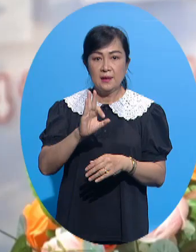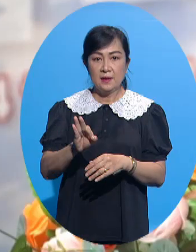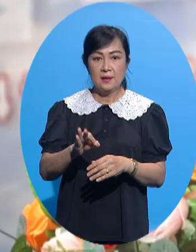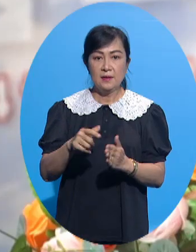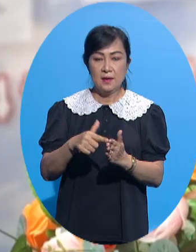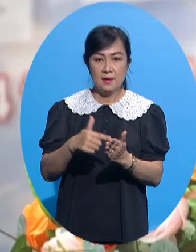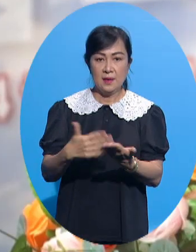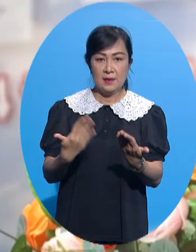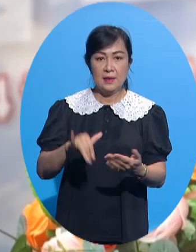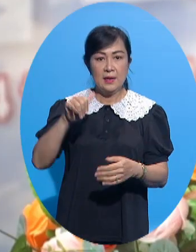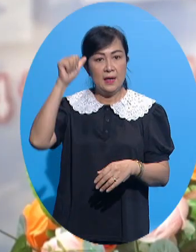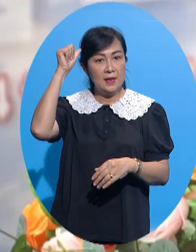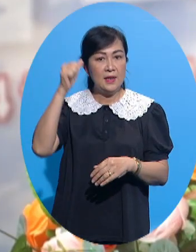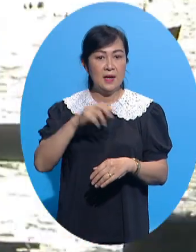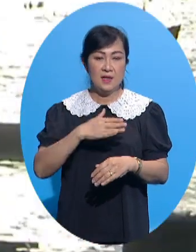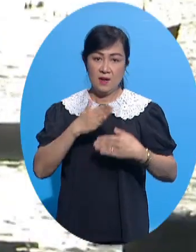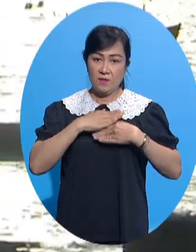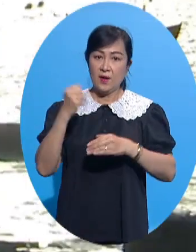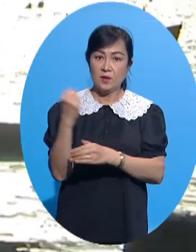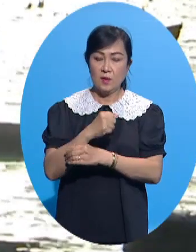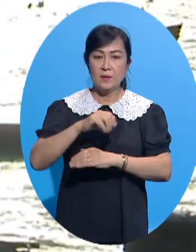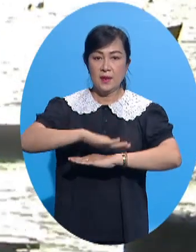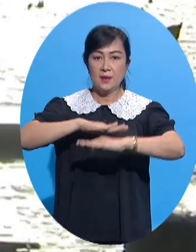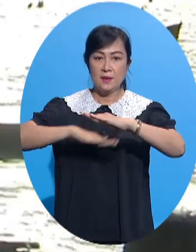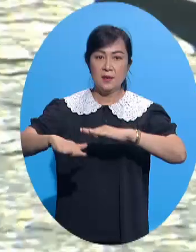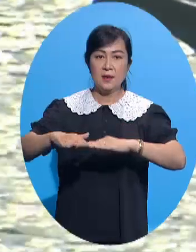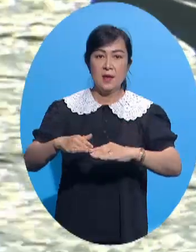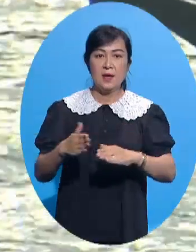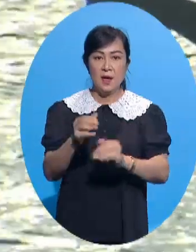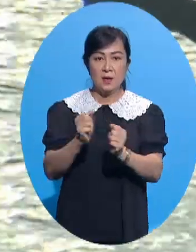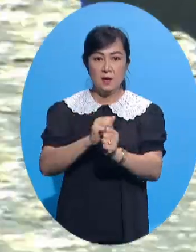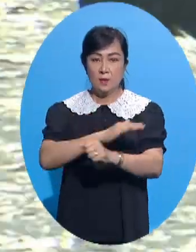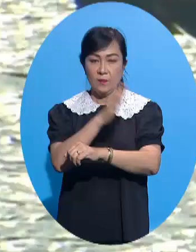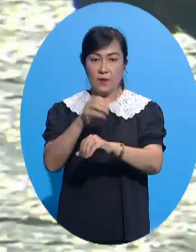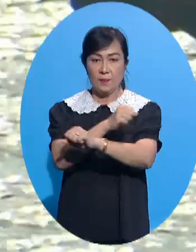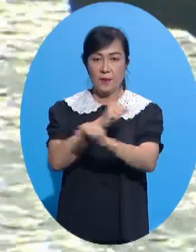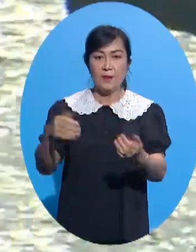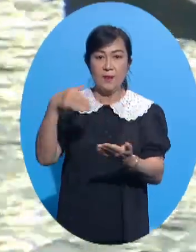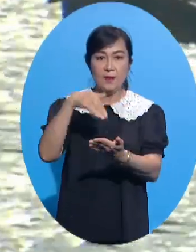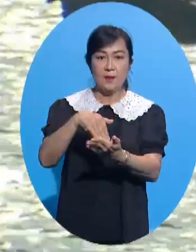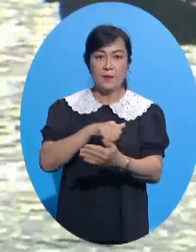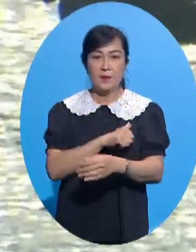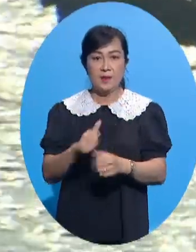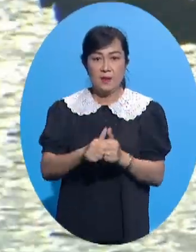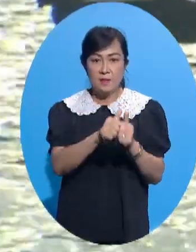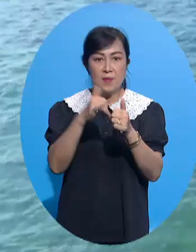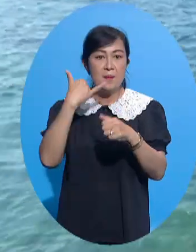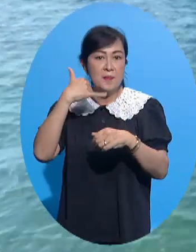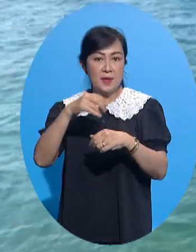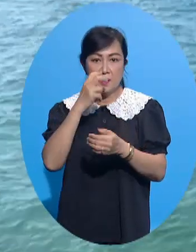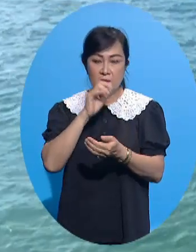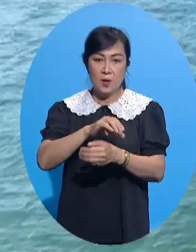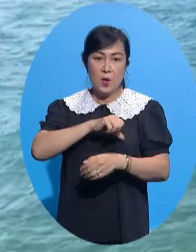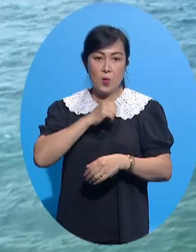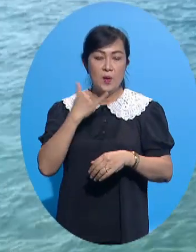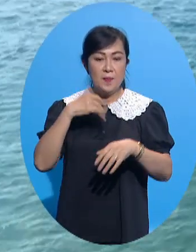Hà Tĩnh lần này có ý nghĩa nhân văn lớn góp phần xây dựng một nền thủy sản phát triển bền vững tiếp thêm động lực để người dân tiếp tục bám biển Dinh giữ